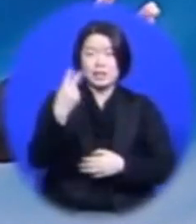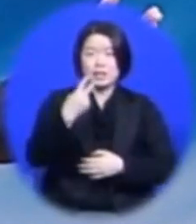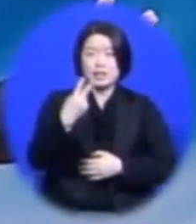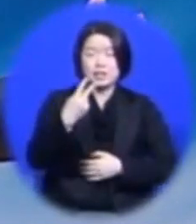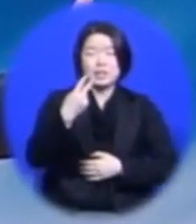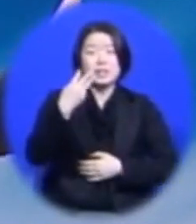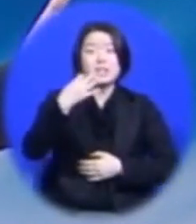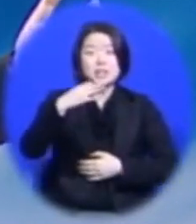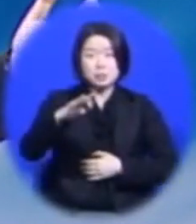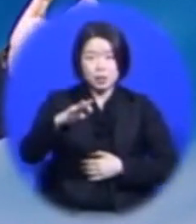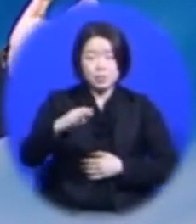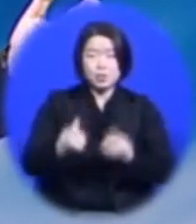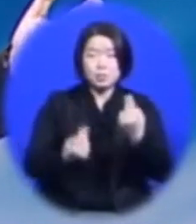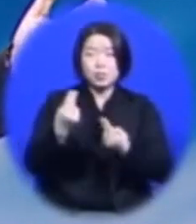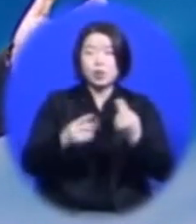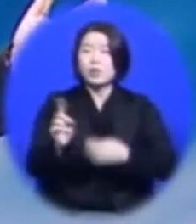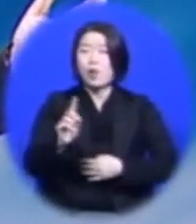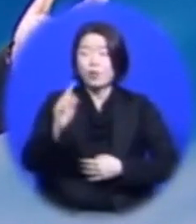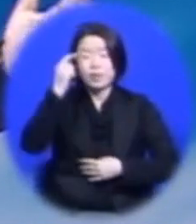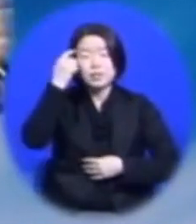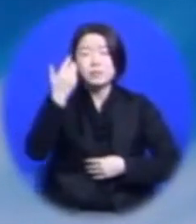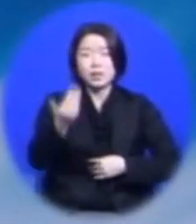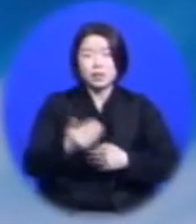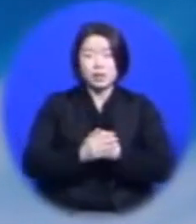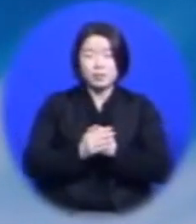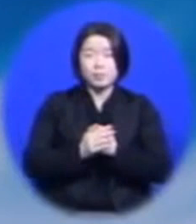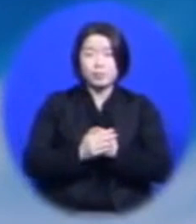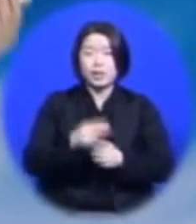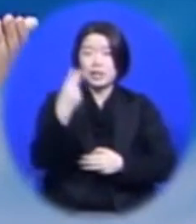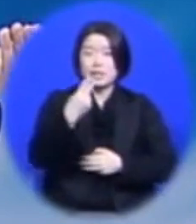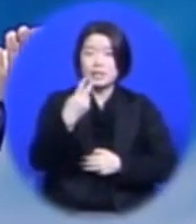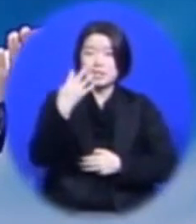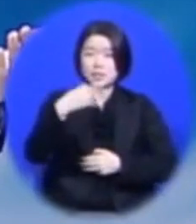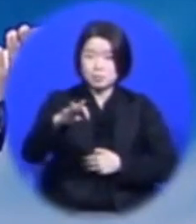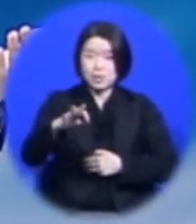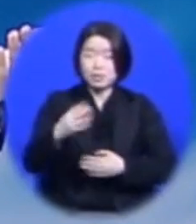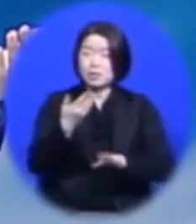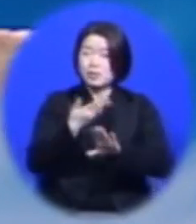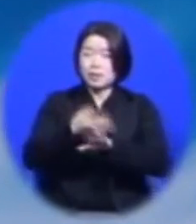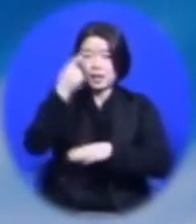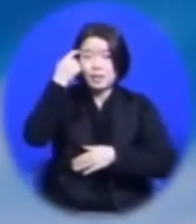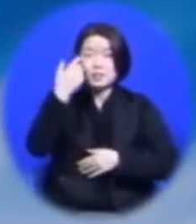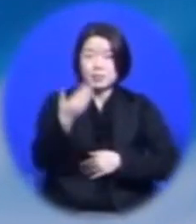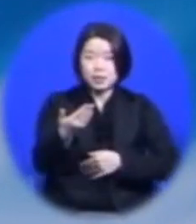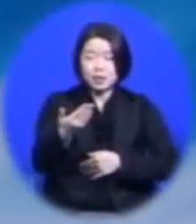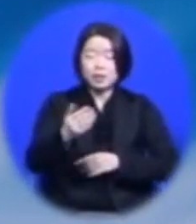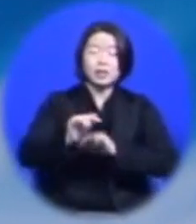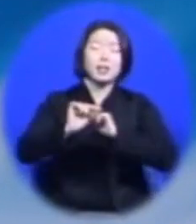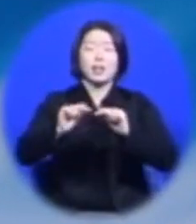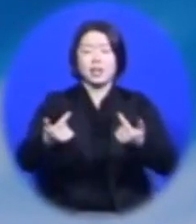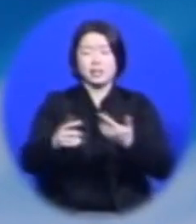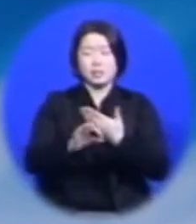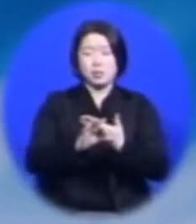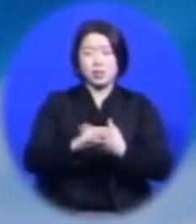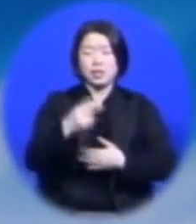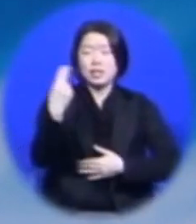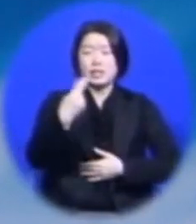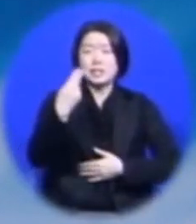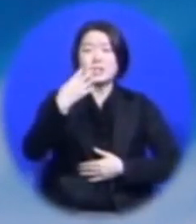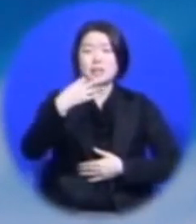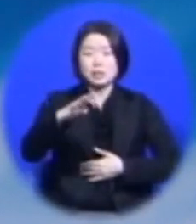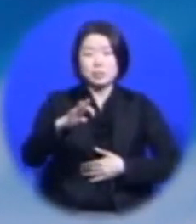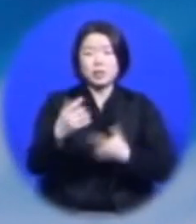2013년과 비교해서 어떠셨나요? 2014년은 달랐나요? 아니면